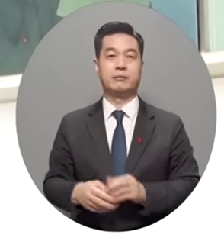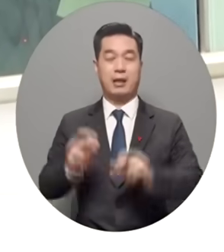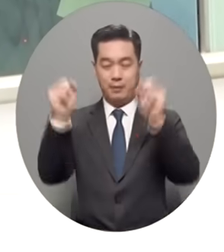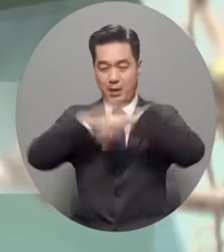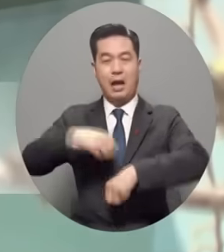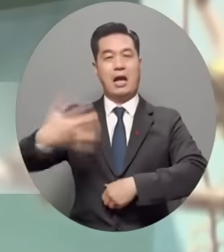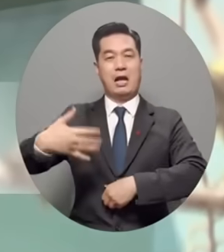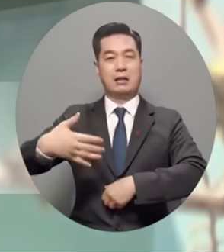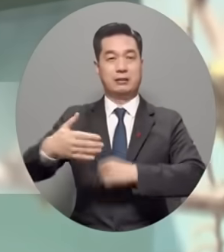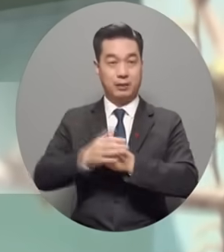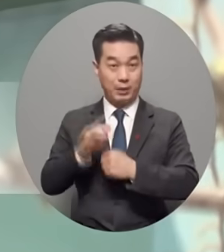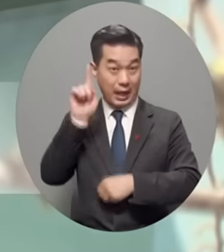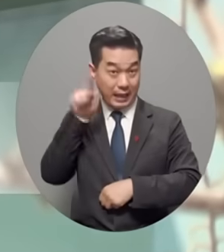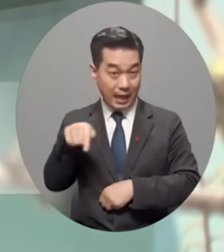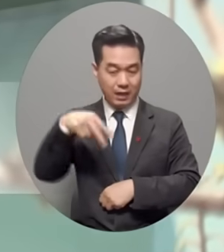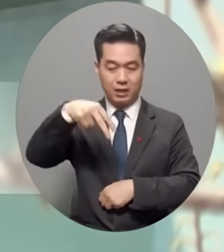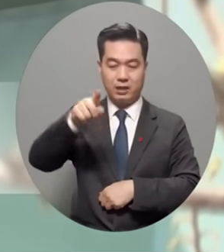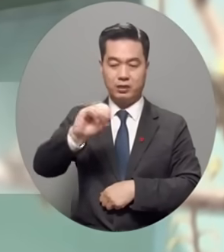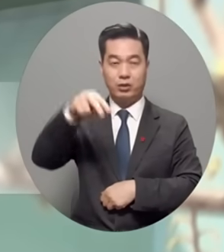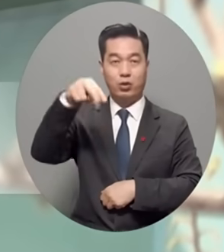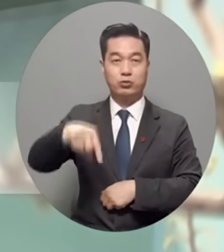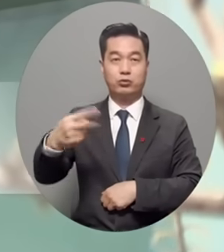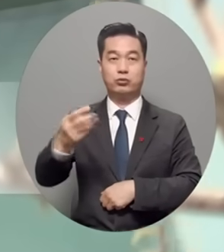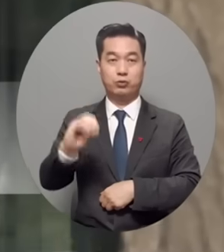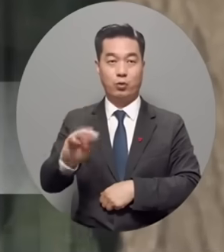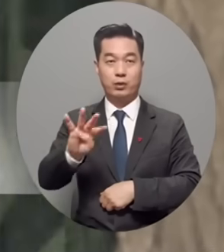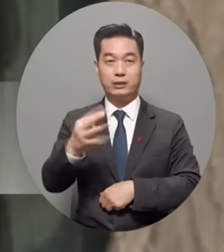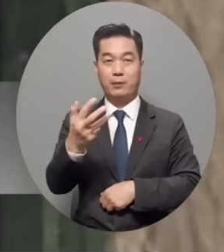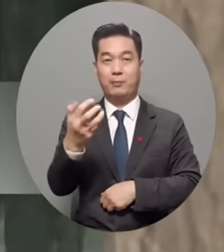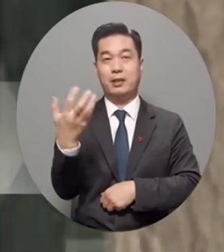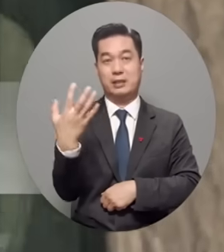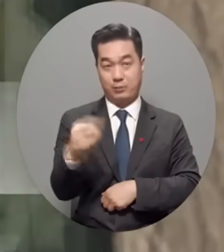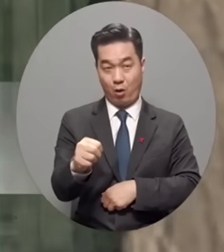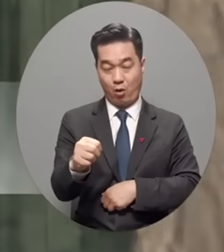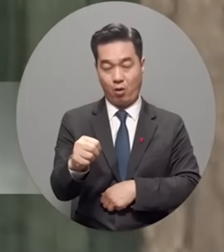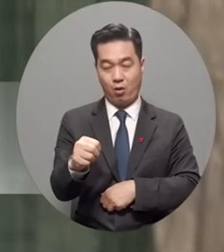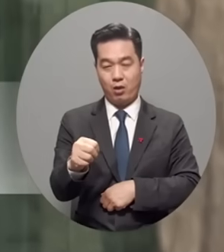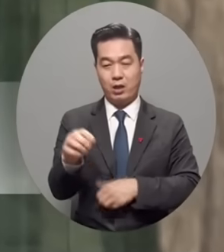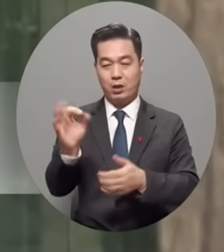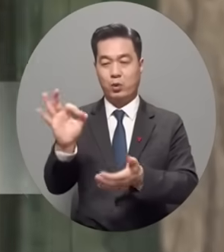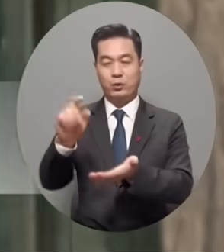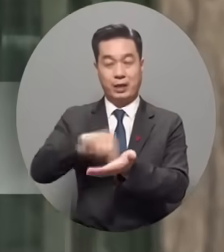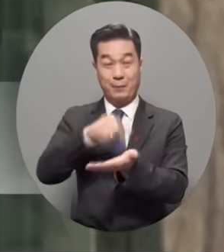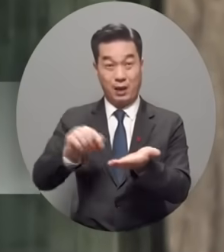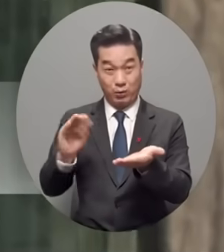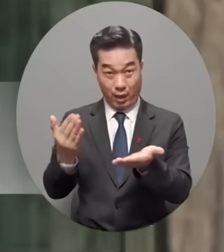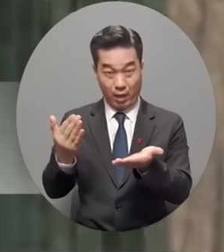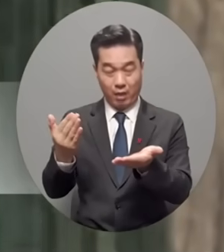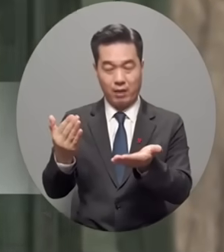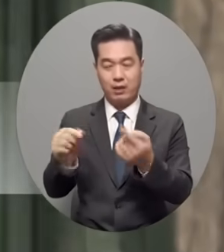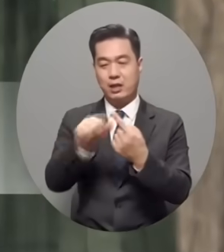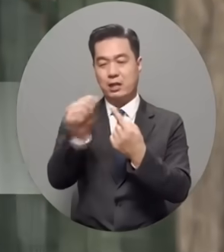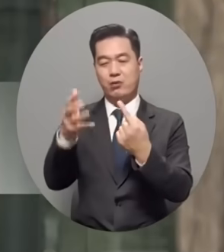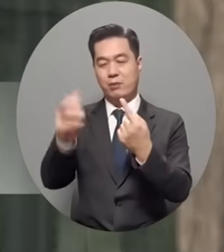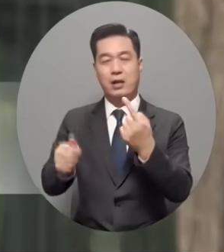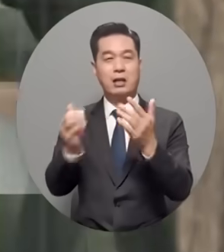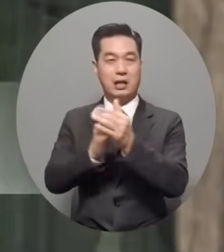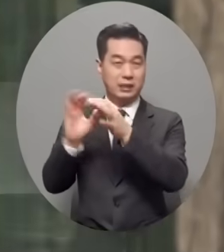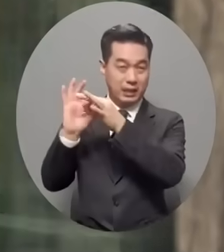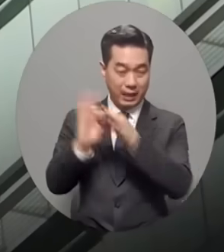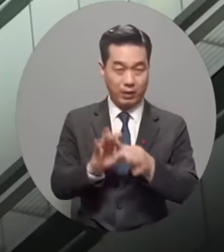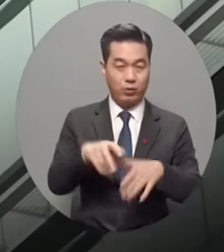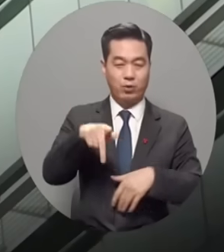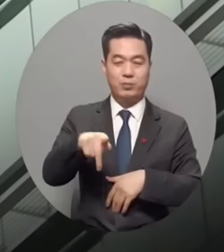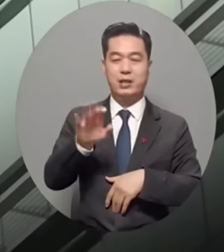성수동 개발사업과 관련된 480억 원 규모 대출 만기를 시작으로 다음 달 초까지 PF 대출 만기를 줄줄이 앞두고